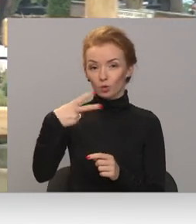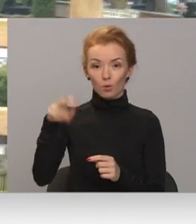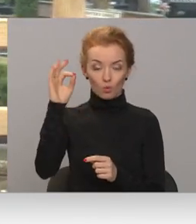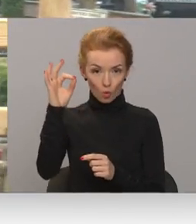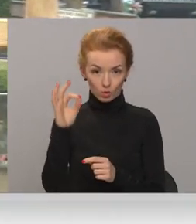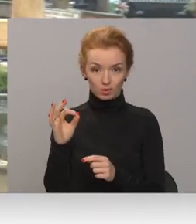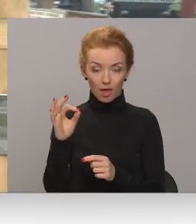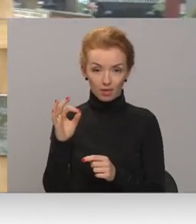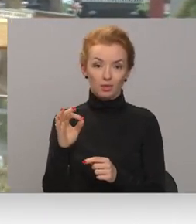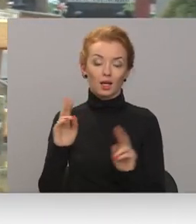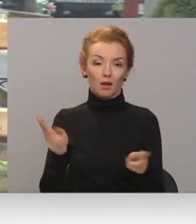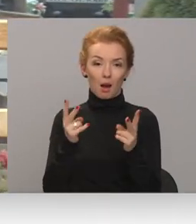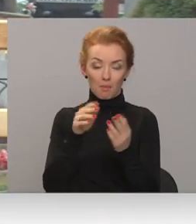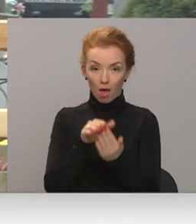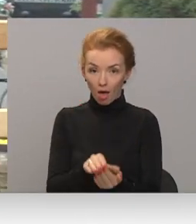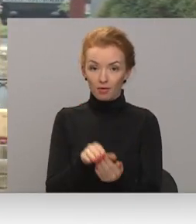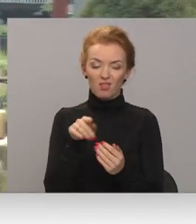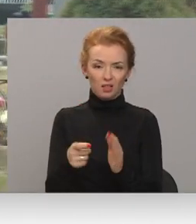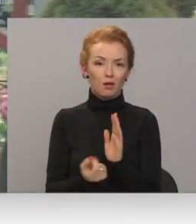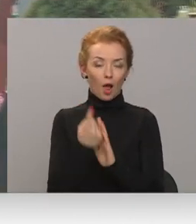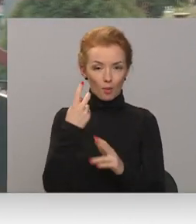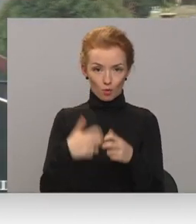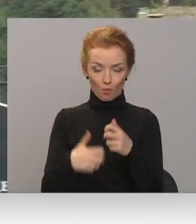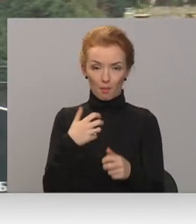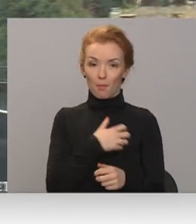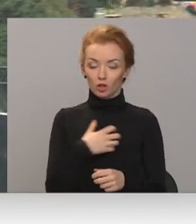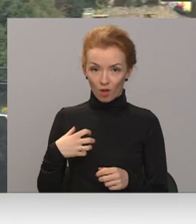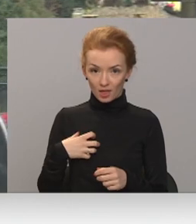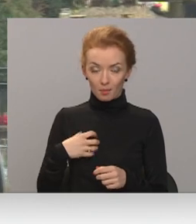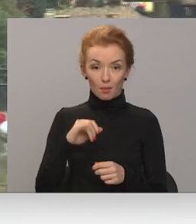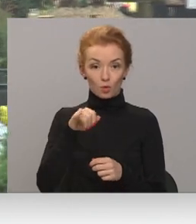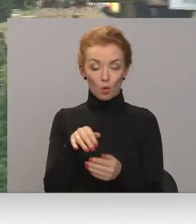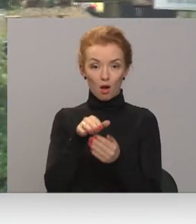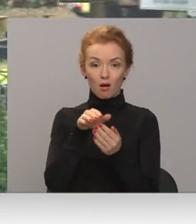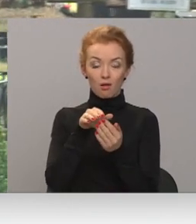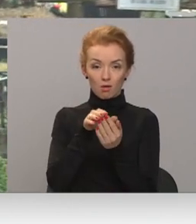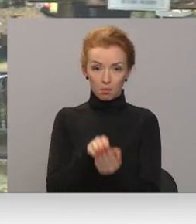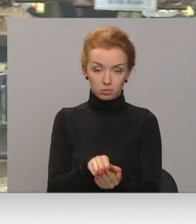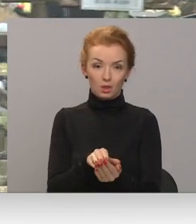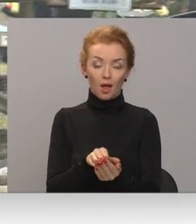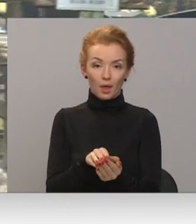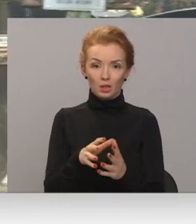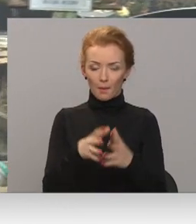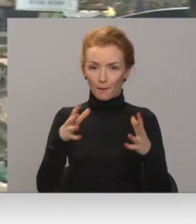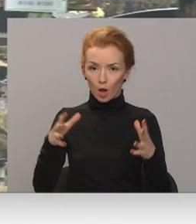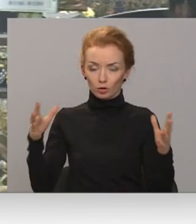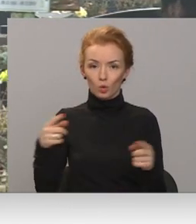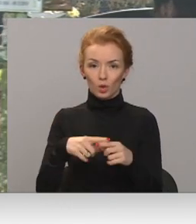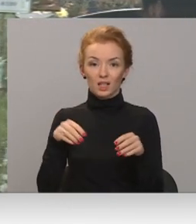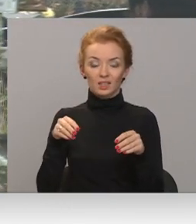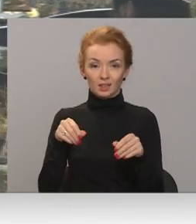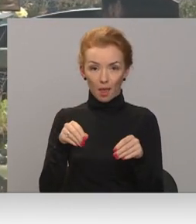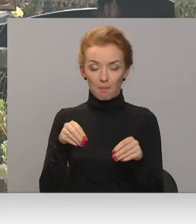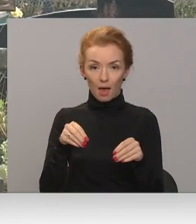20% tiek kremēti. Tas gan rada problēmas pašvaldībām, jo kapsētas aizvien ir jāpaplašina un zemes